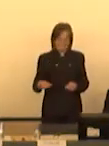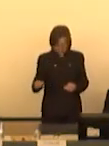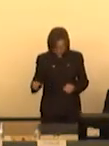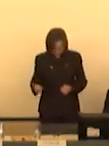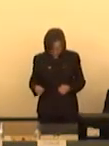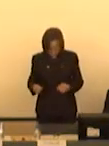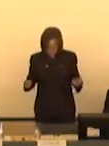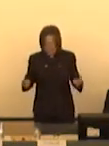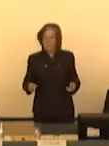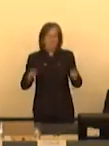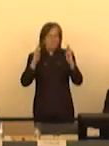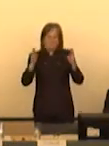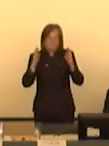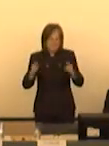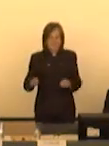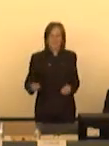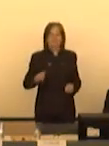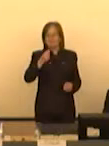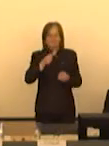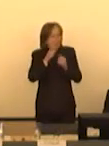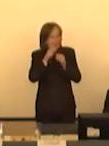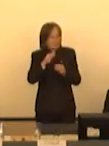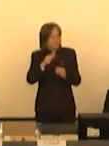sort i el millor